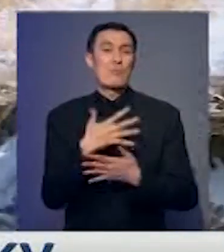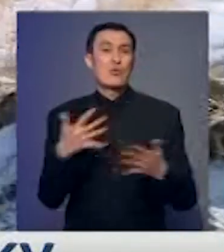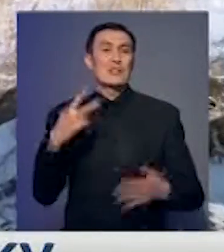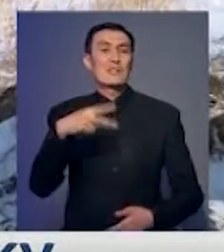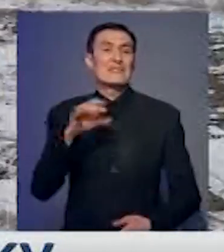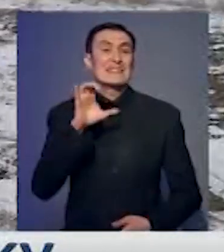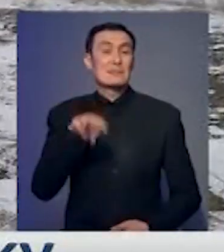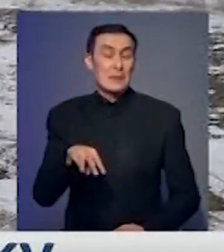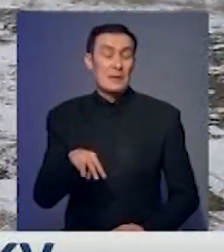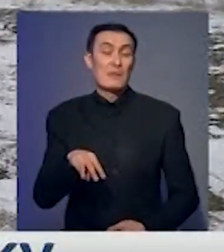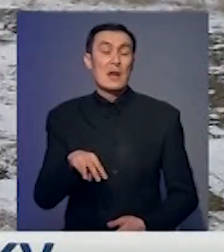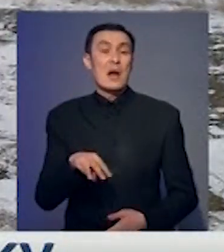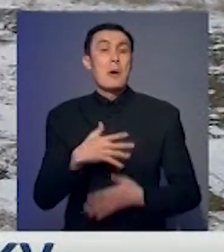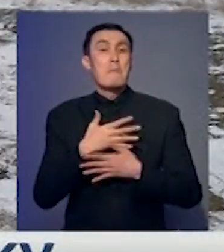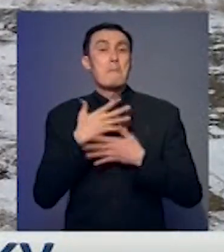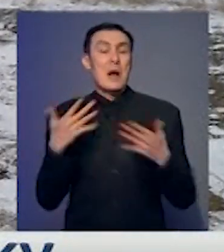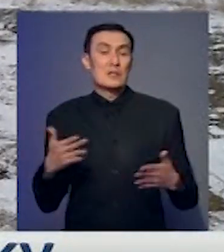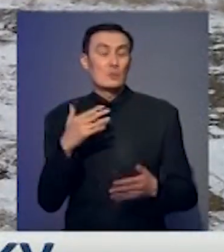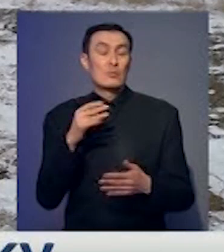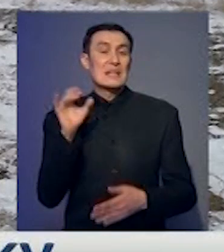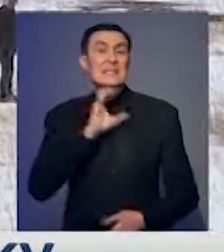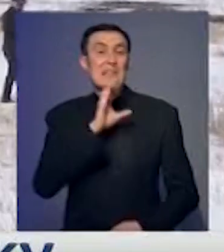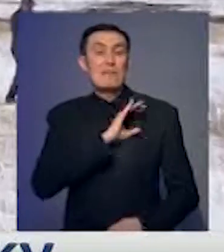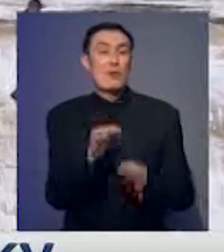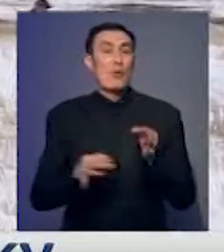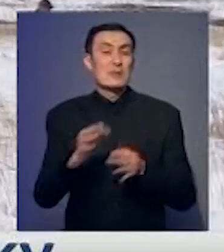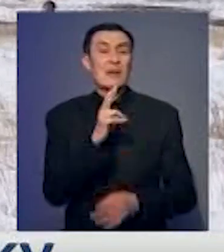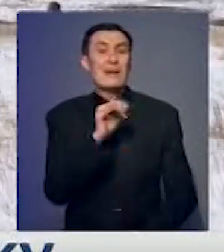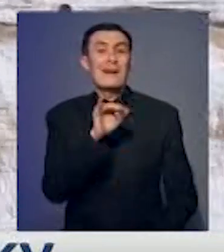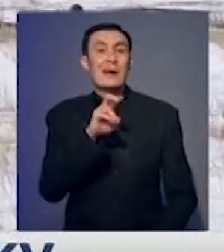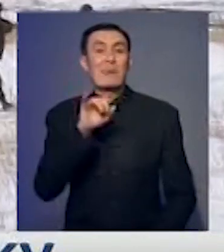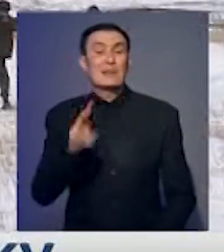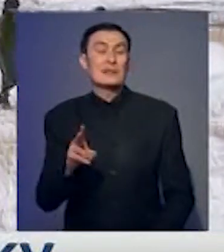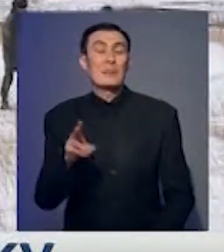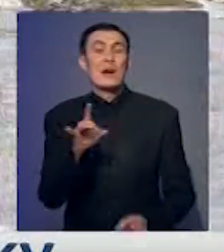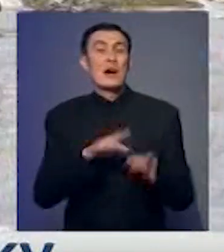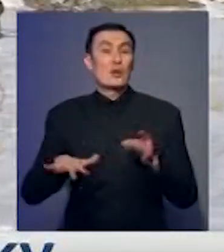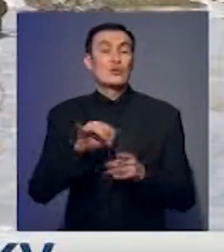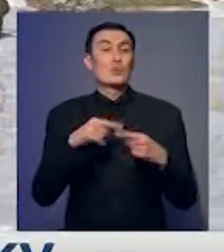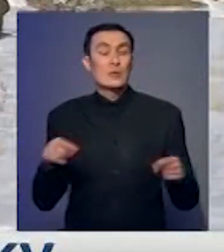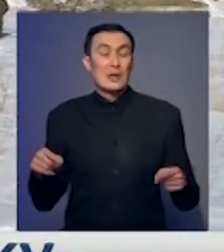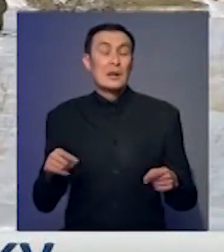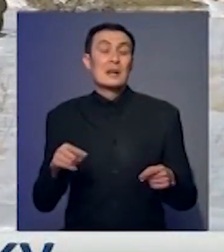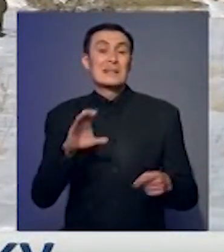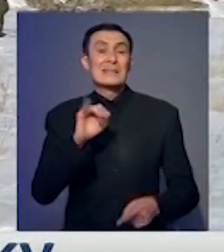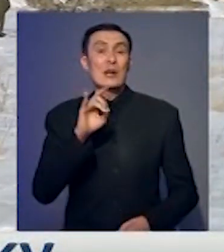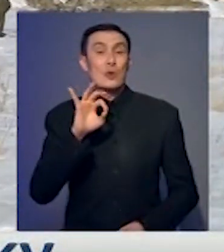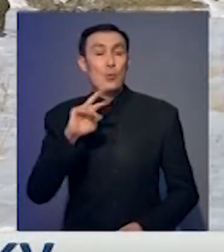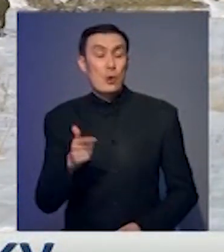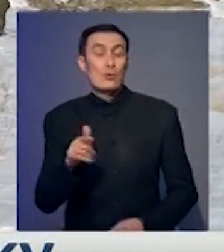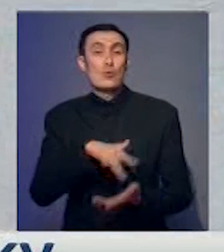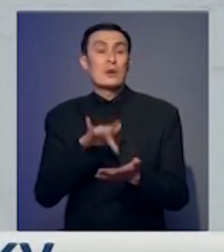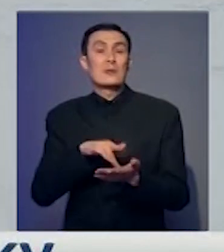20 сантиметров. Максимум зафиксирован на севере области. В Карабалыкском, Узункольском, Миндагаринском, Сарыкольском районах и